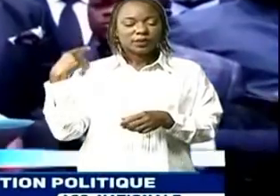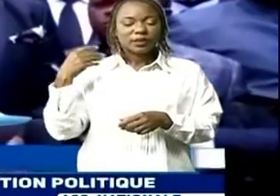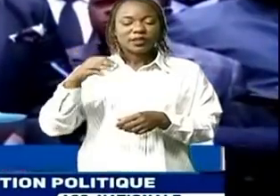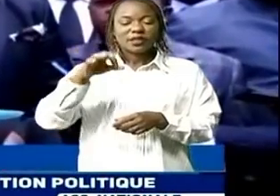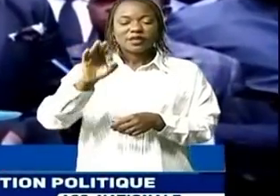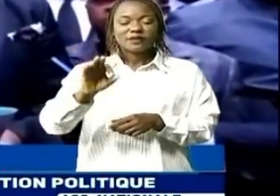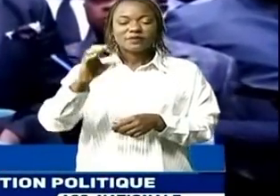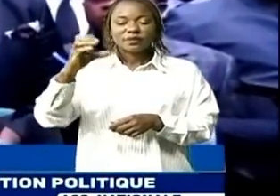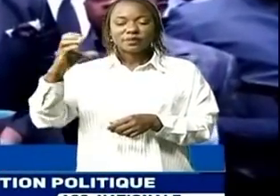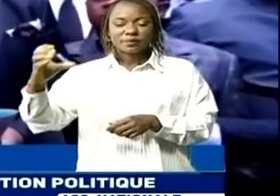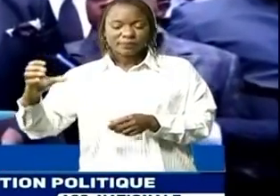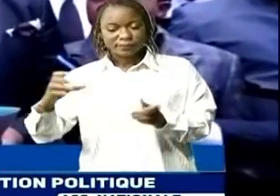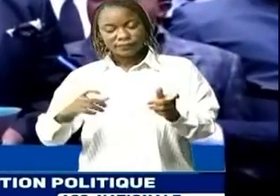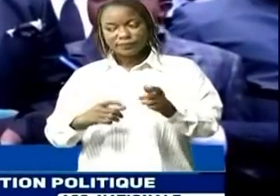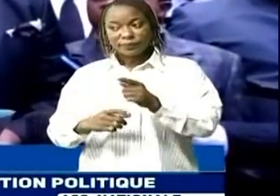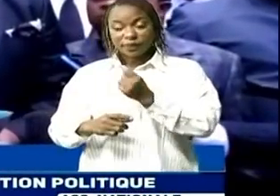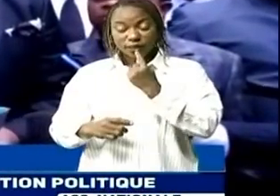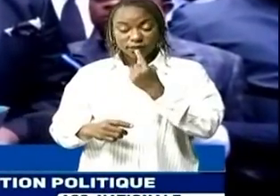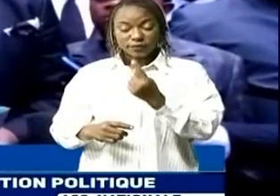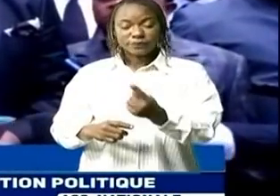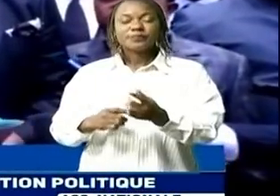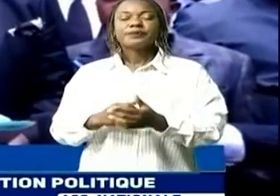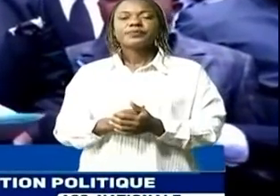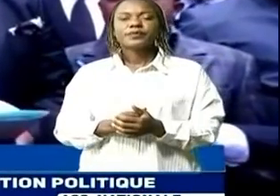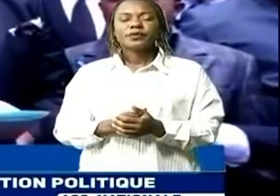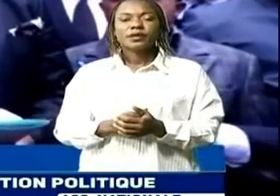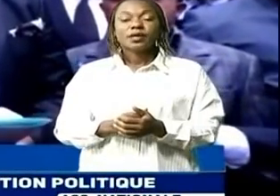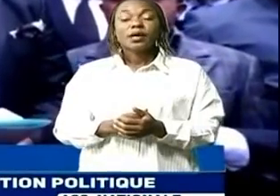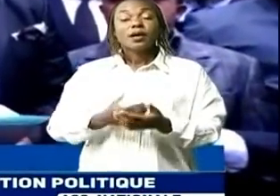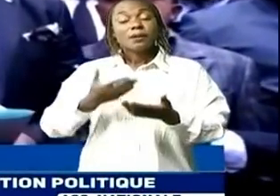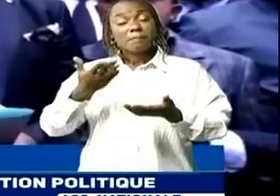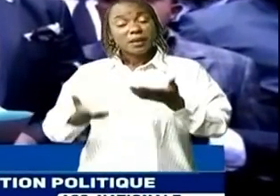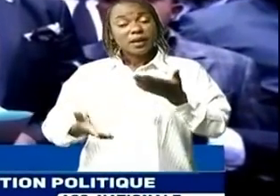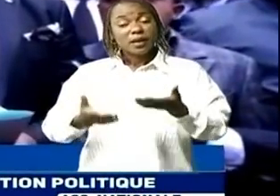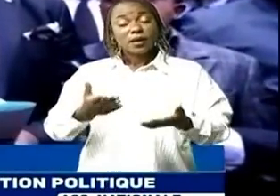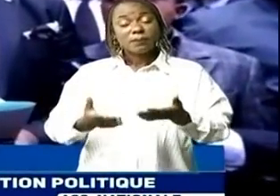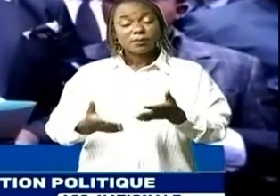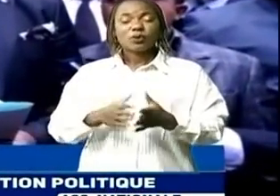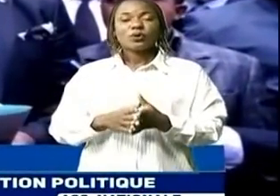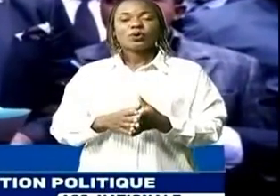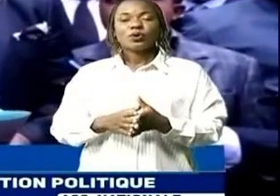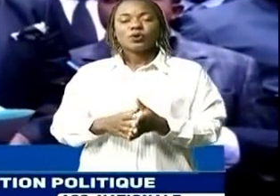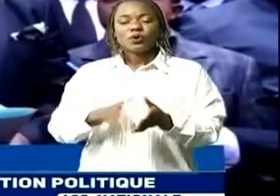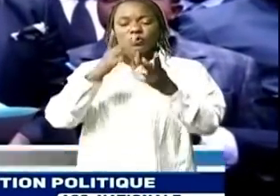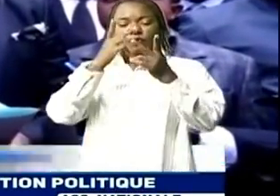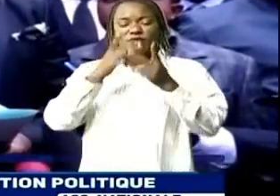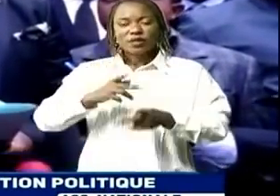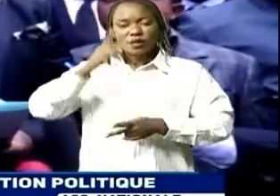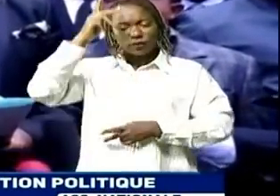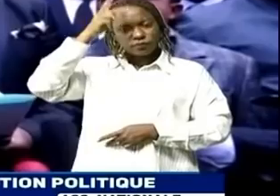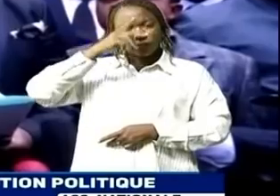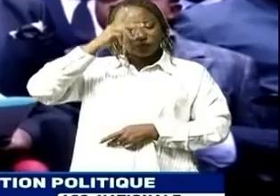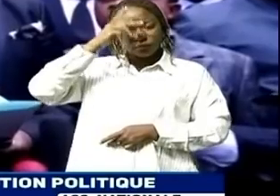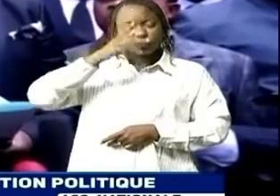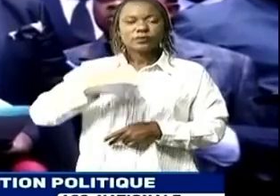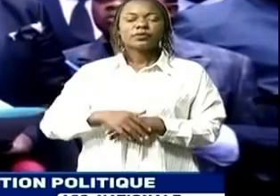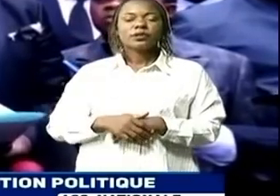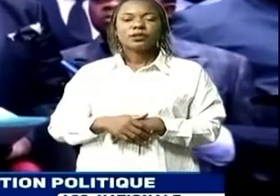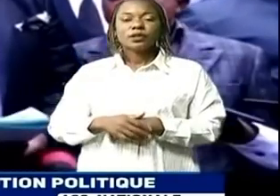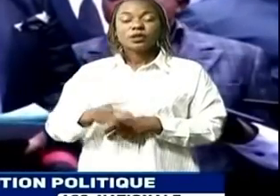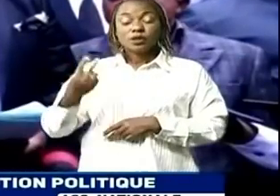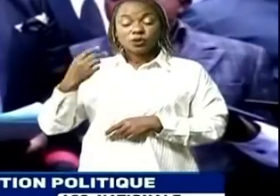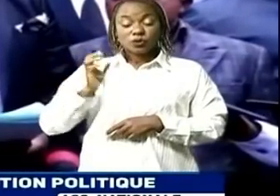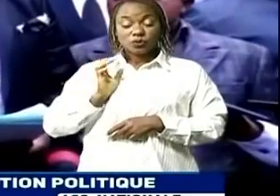Considérant notre attachement aux valeurs démocratiques ayant conduit à la première passation pacifique et civilisée du pouvoir depuis l'indépendance de notre